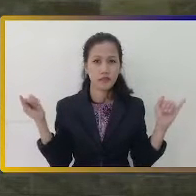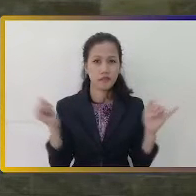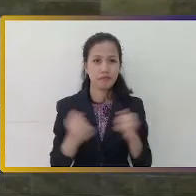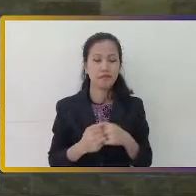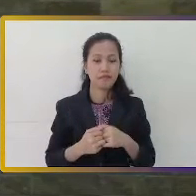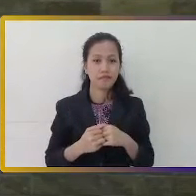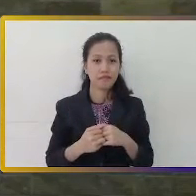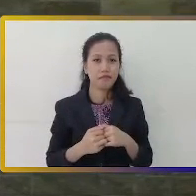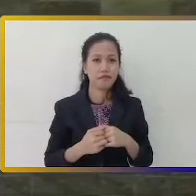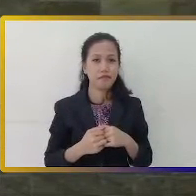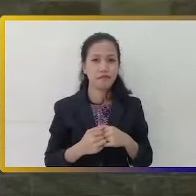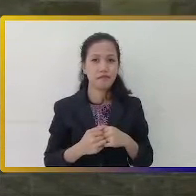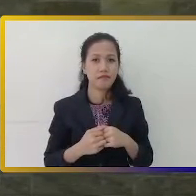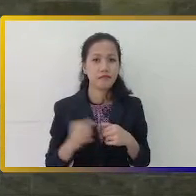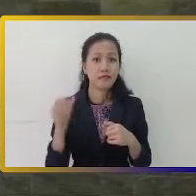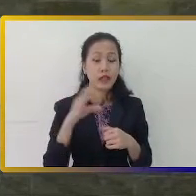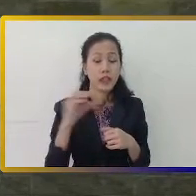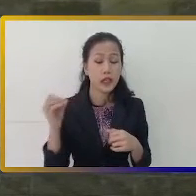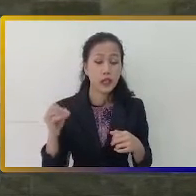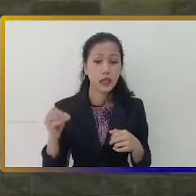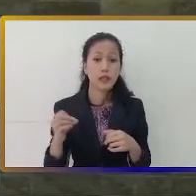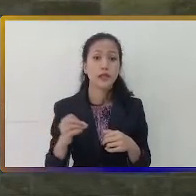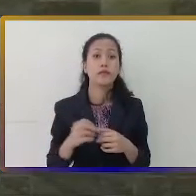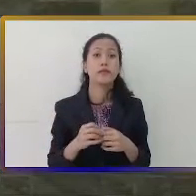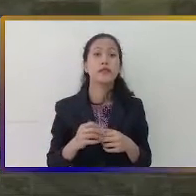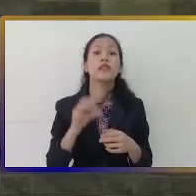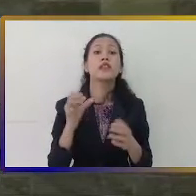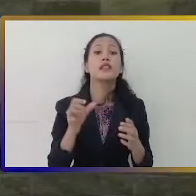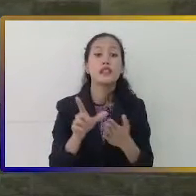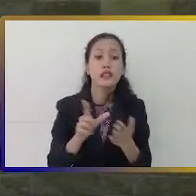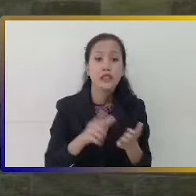And lesser na po ngayon ang time sa salita ng Diyos.